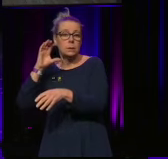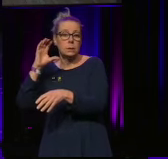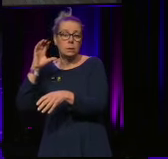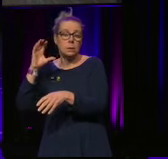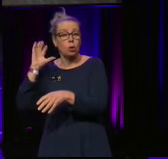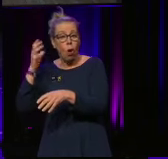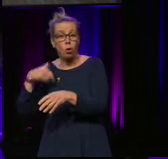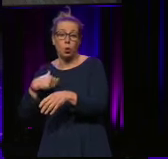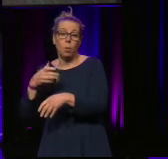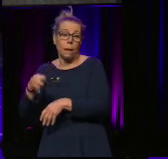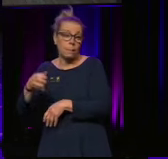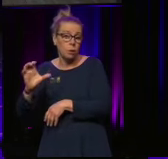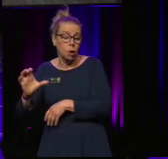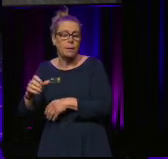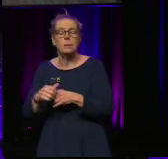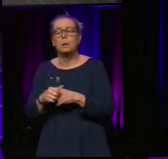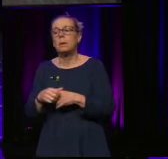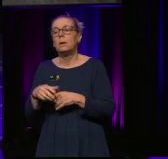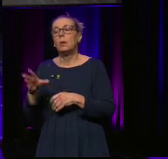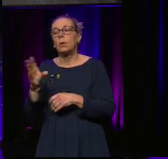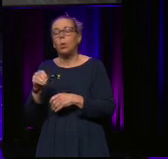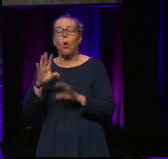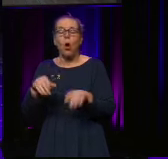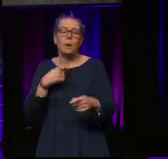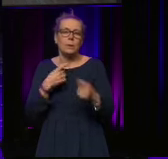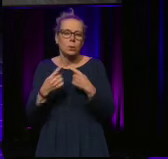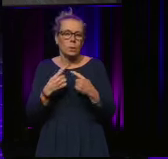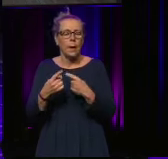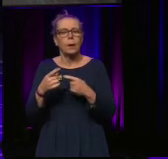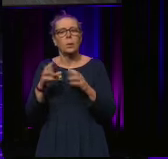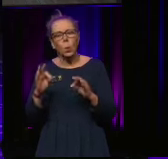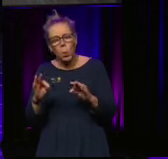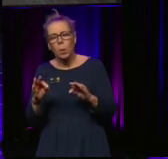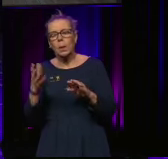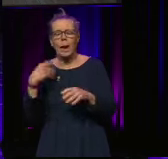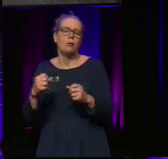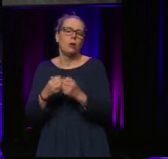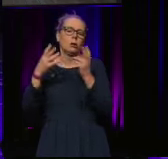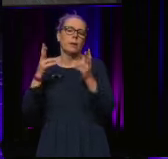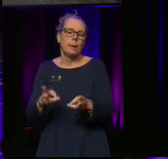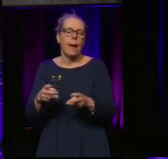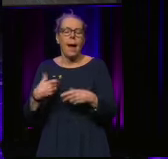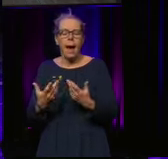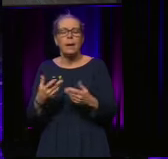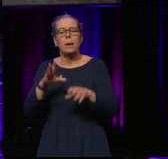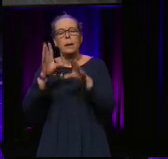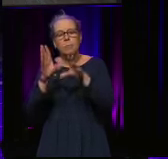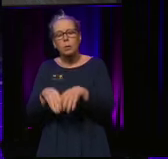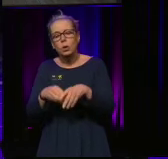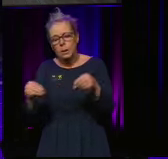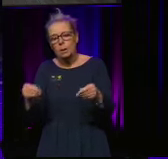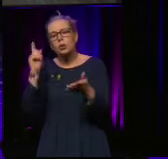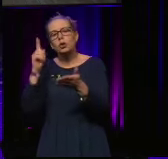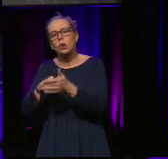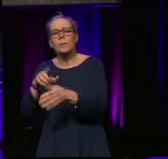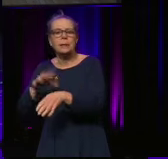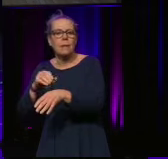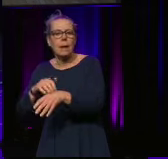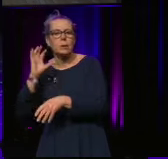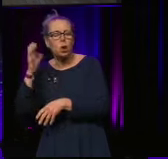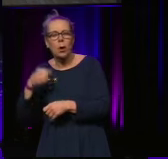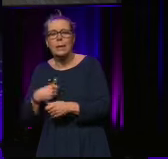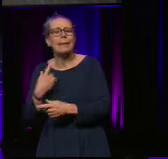Och då det som man har diskuterat, som man skulle kunna göra, det är att budgeten för Sveriges Radio ska inte vara